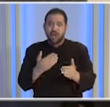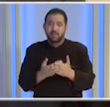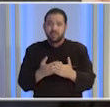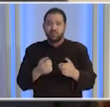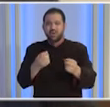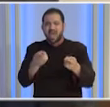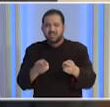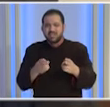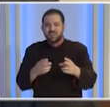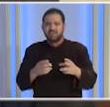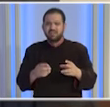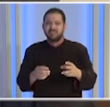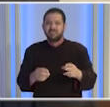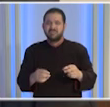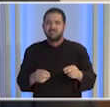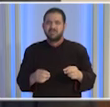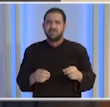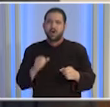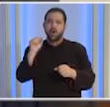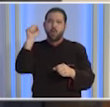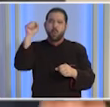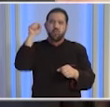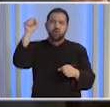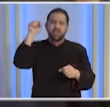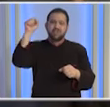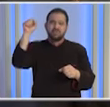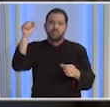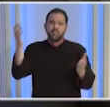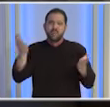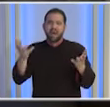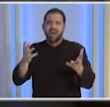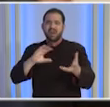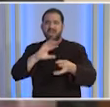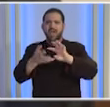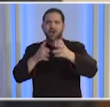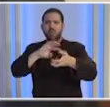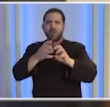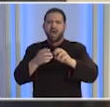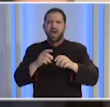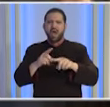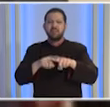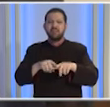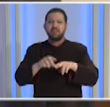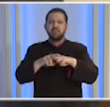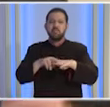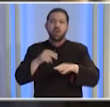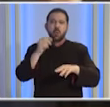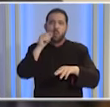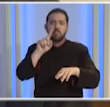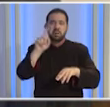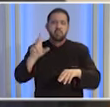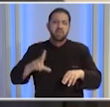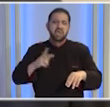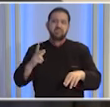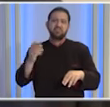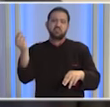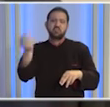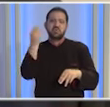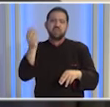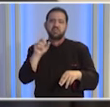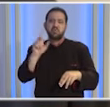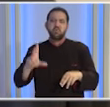intervenit nenorocitul ăsta de regim comunist care i-a inoculat pe oameni cu faptul că nu există Dumnezeu, că nu există păcat și că omul are